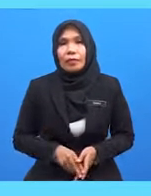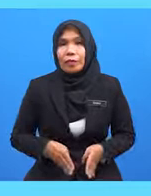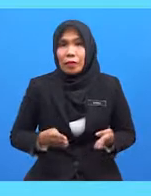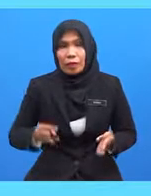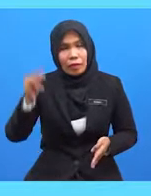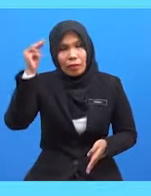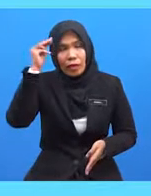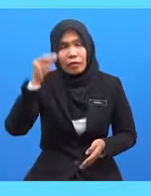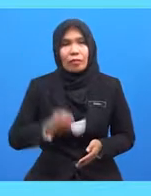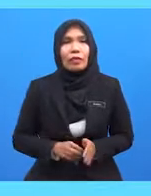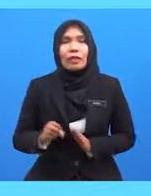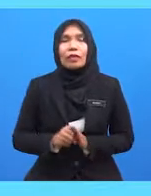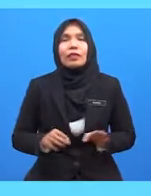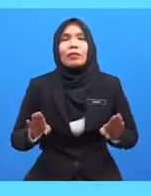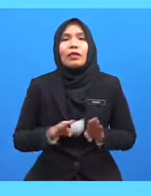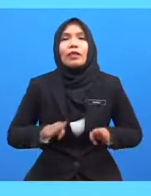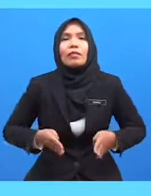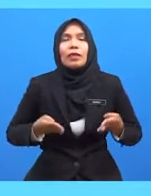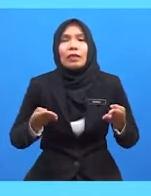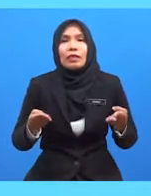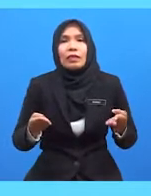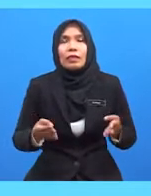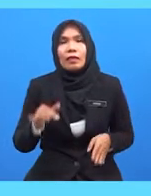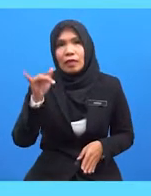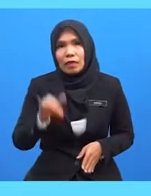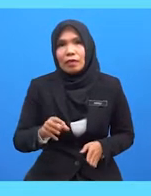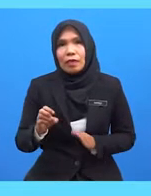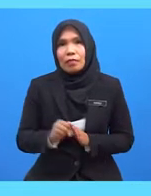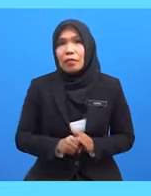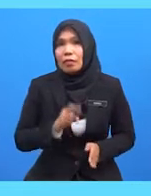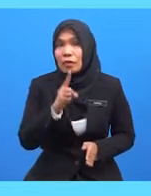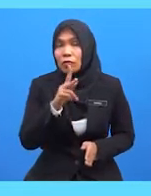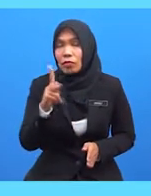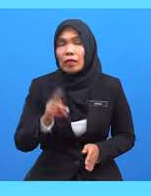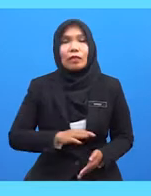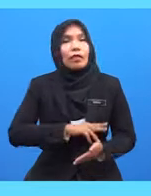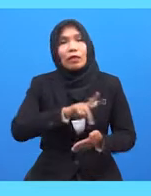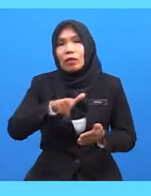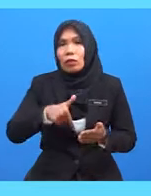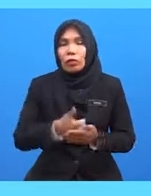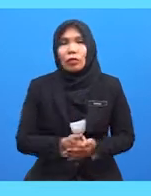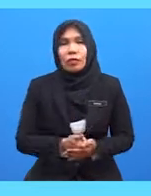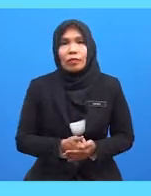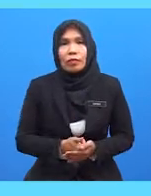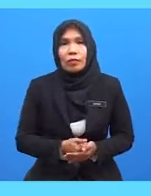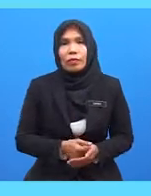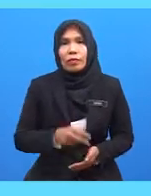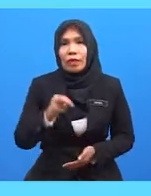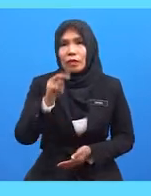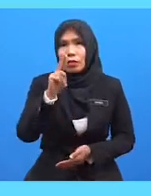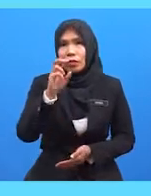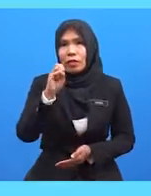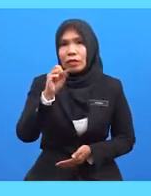bahasa yang menyatukan seluruh Nusantara. Sarjana-sarjana Eropah yang terlibat